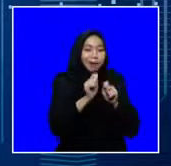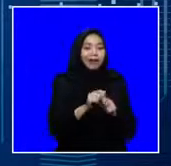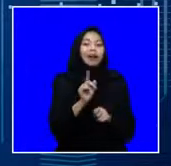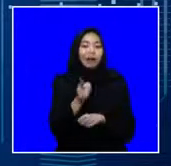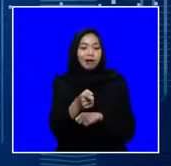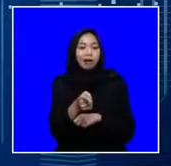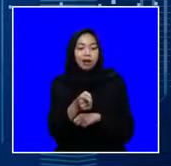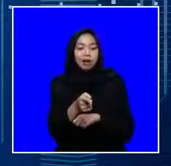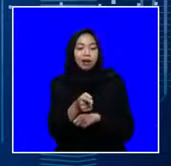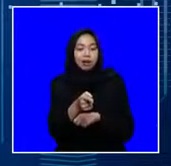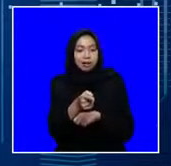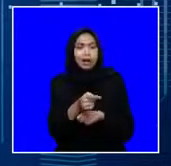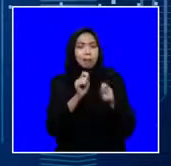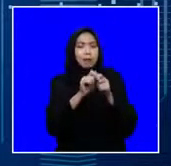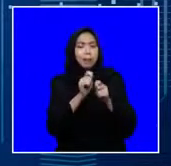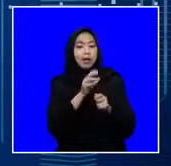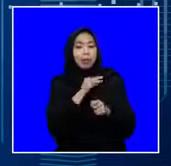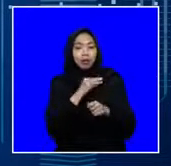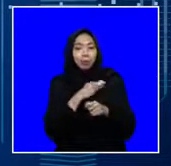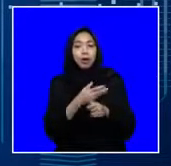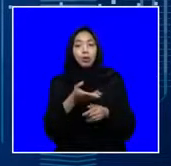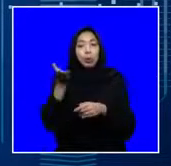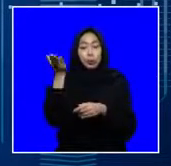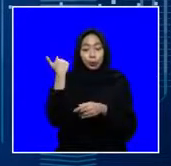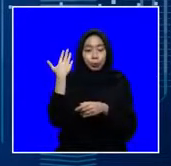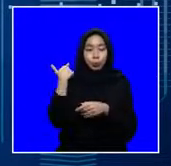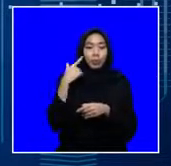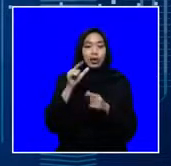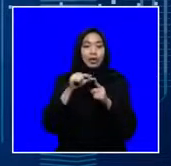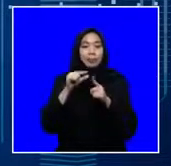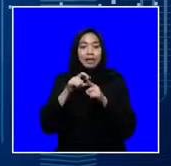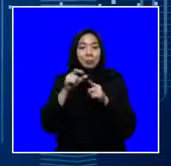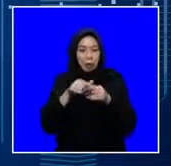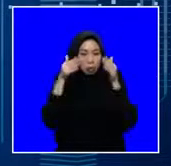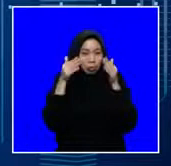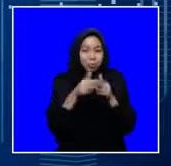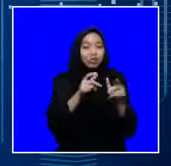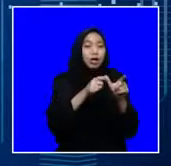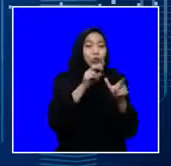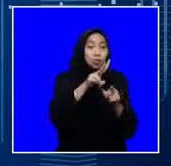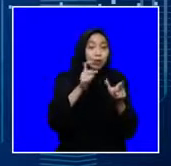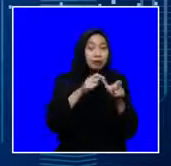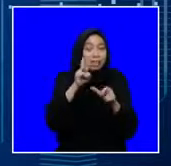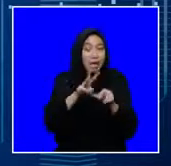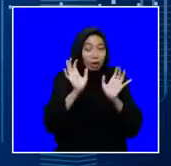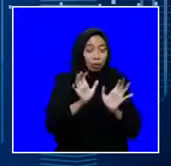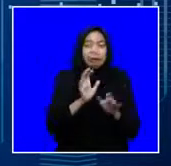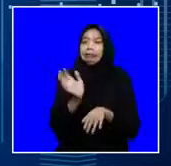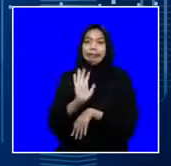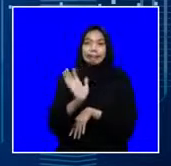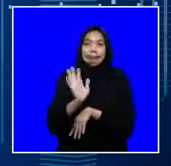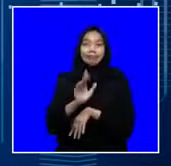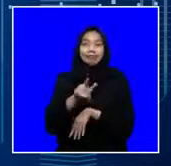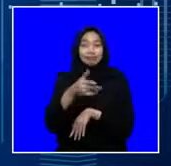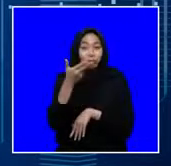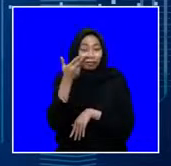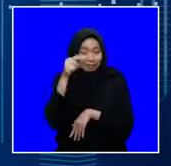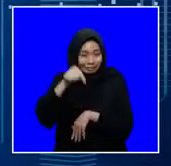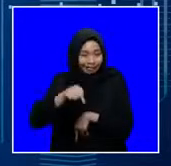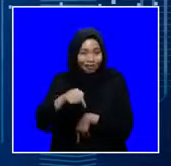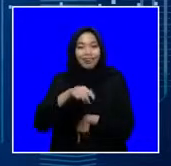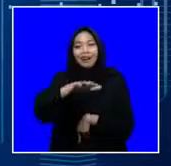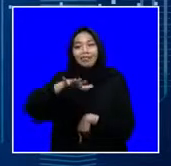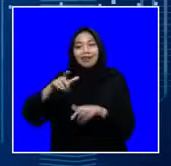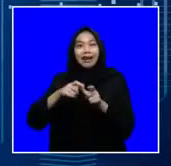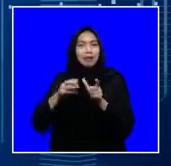lakukan. Yang pertama adalah yang tadinya hanya eksklusif untuk S2 dan S3, kabar gembira untuk siswa-siswa berprestasi, anak-anak